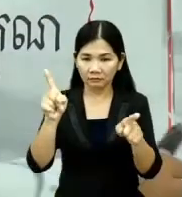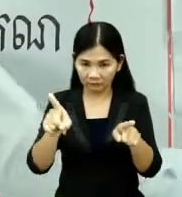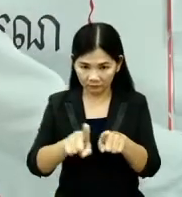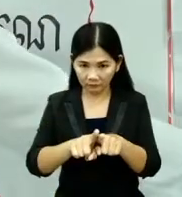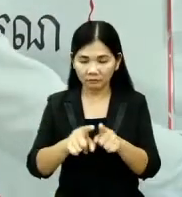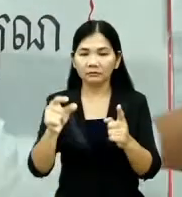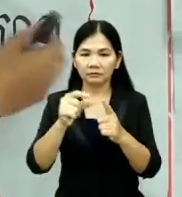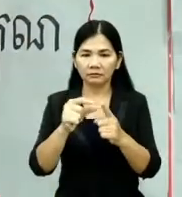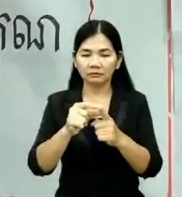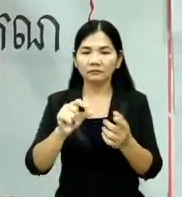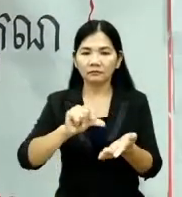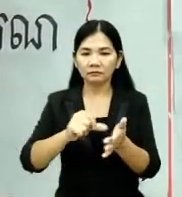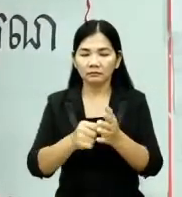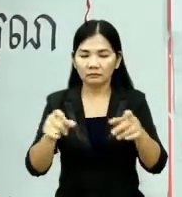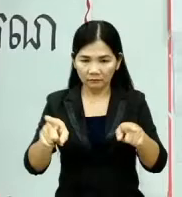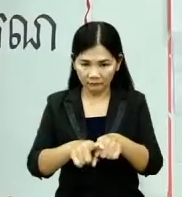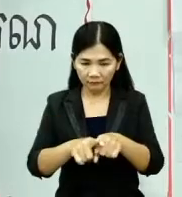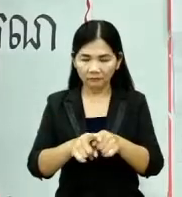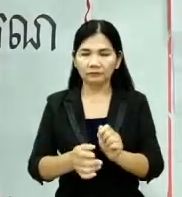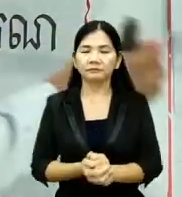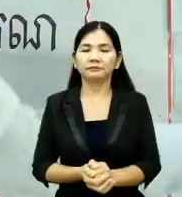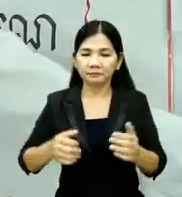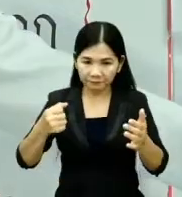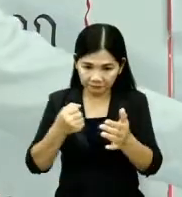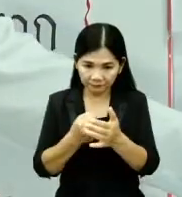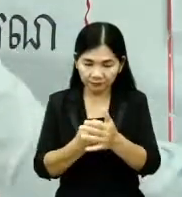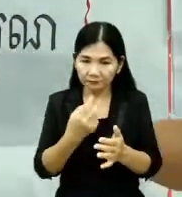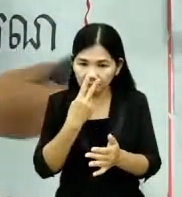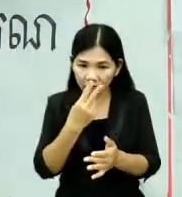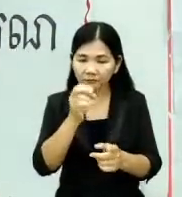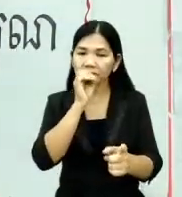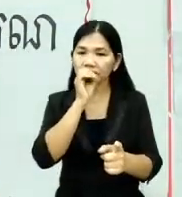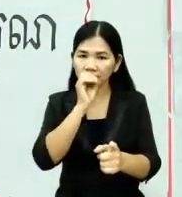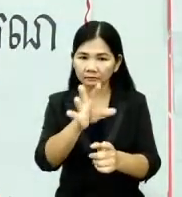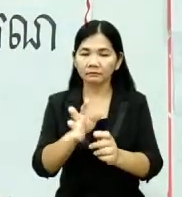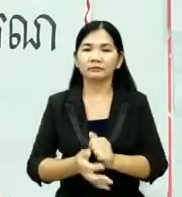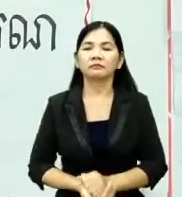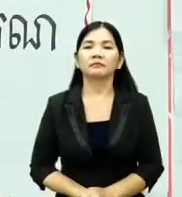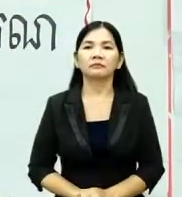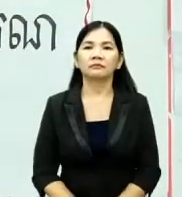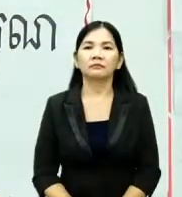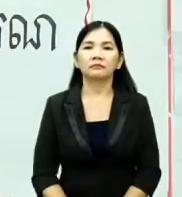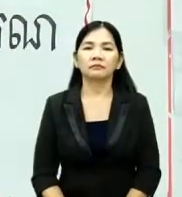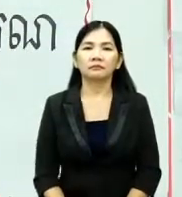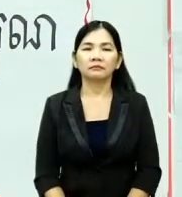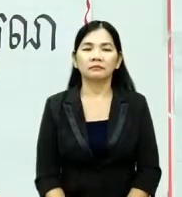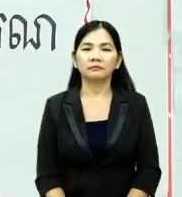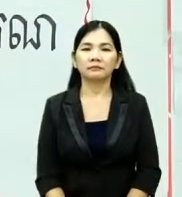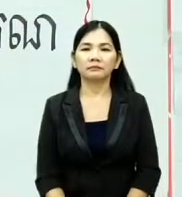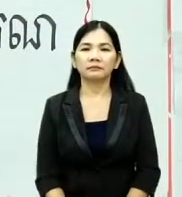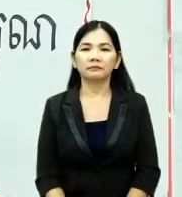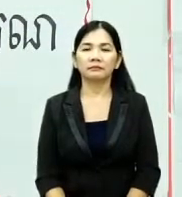chưa mùi nâng bị này đốt nâng bị chia riêng thì con ná con chui prap nè kêu tỉnh ở khné